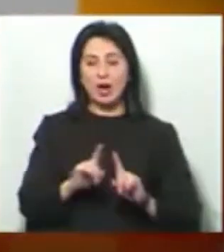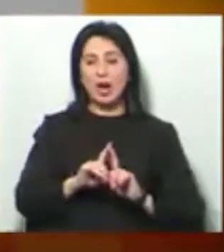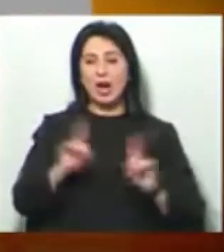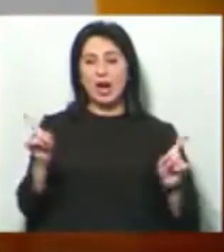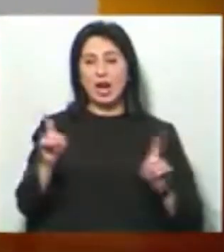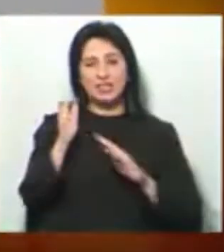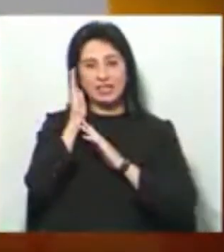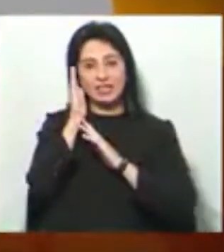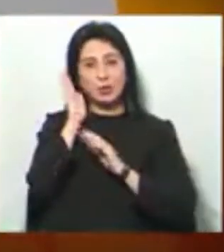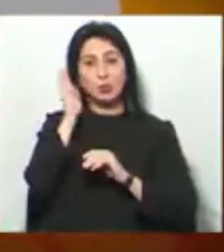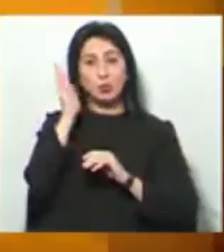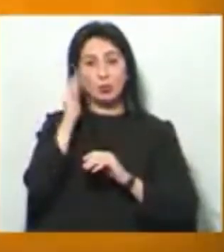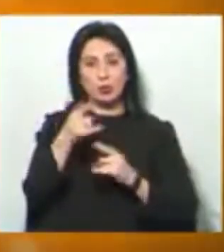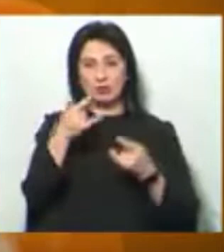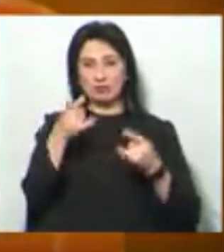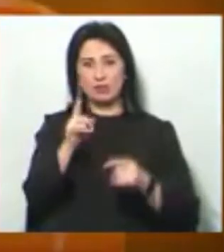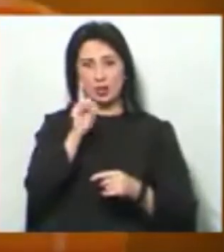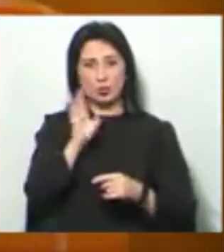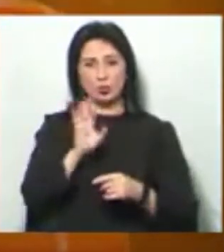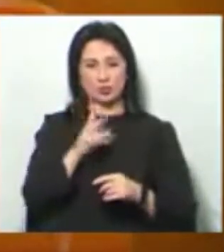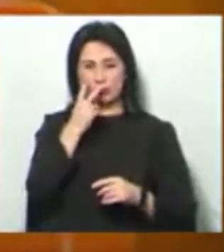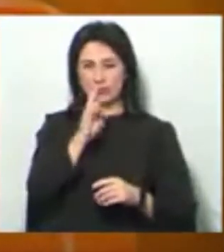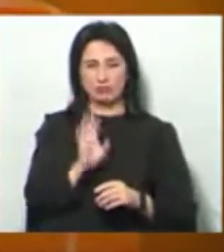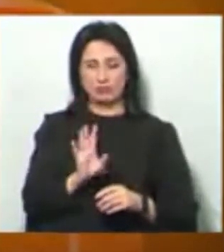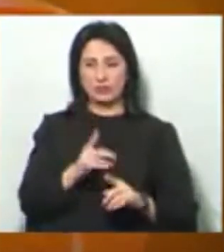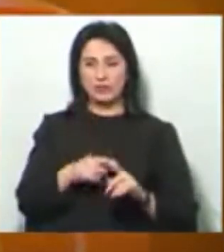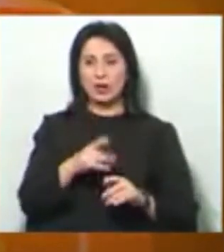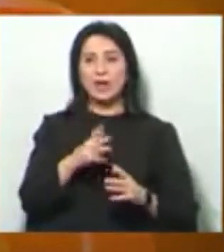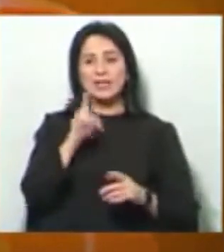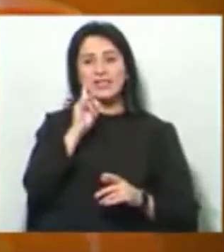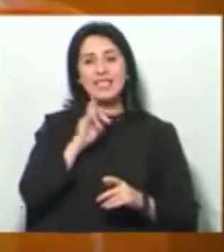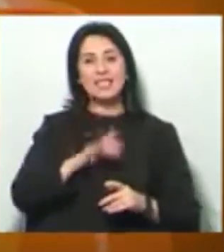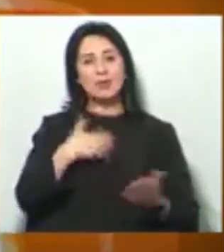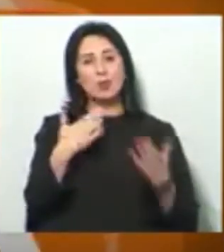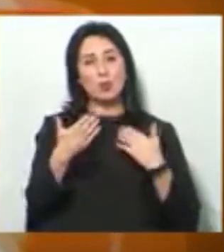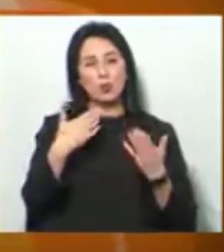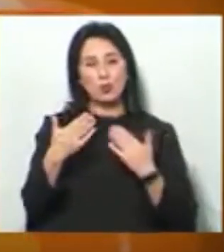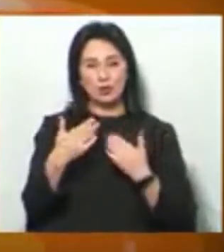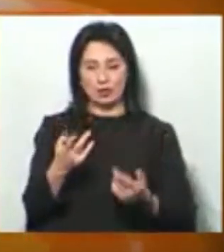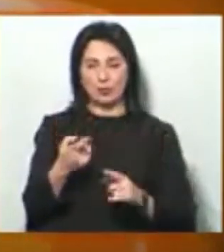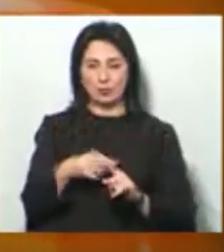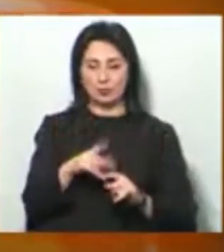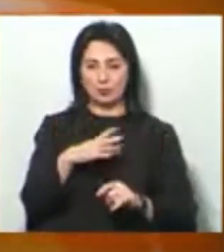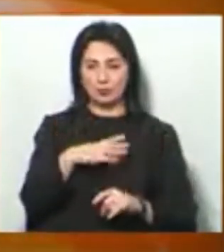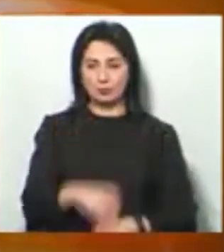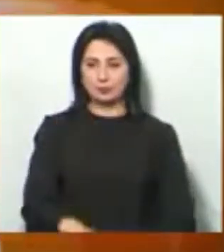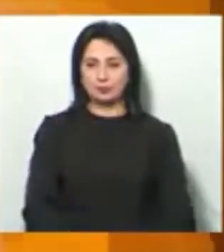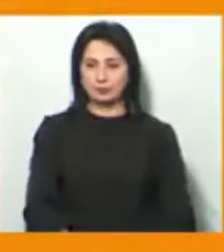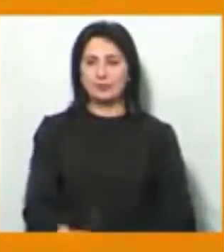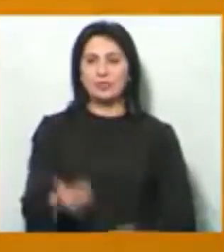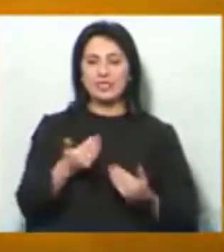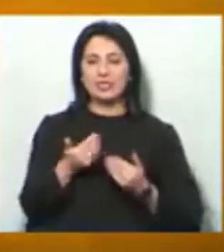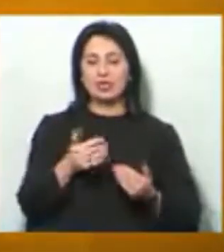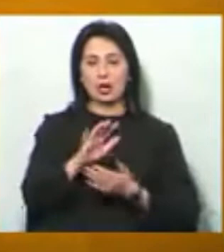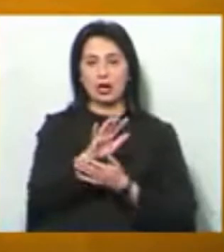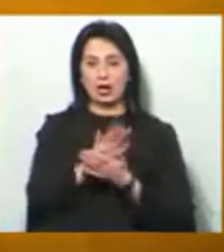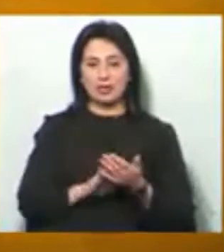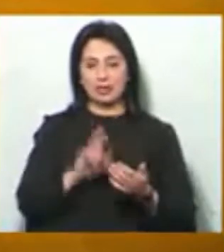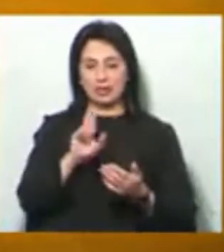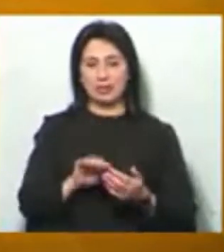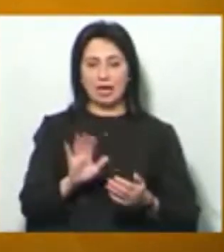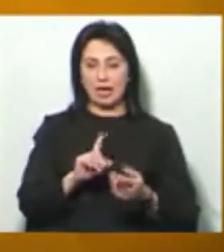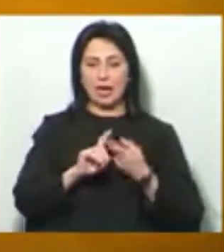განსაკუთრებით ძილის წინ. Meti dro da utmet tkventvis sasiamovno urtiertobebs. სიცოცხლის გახანგრძლივება